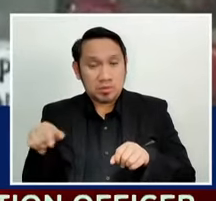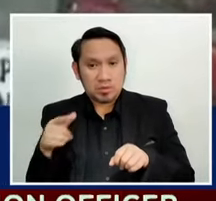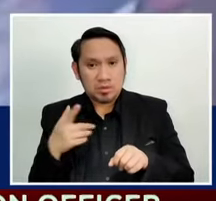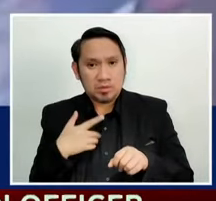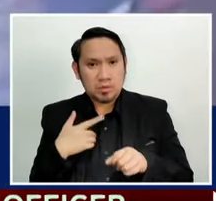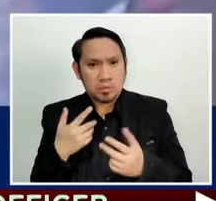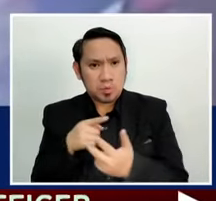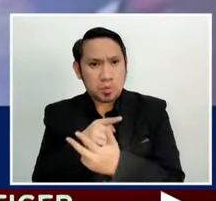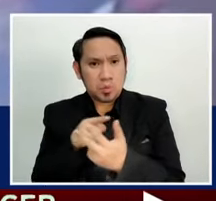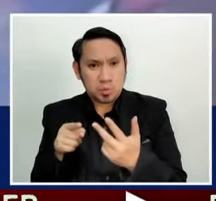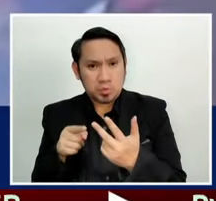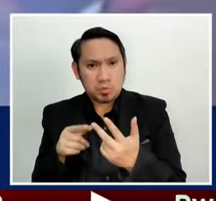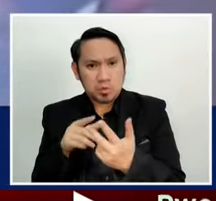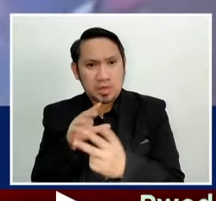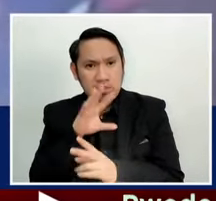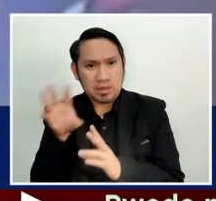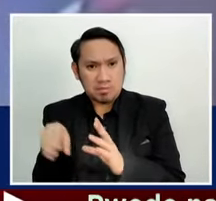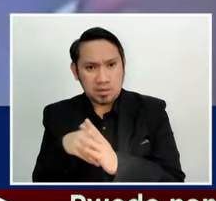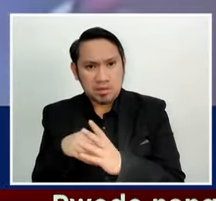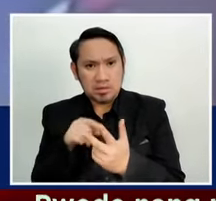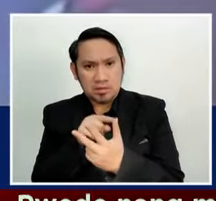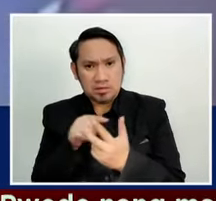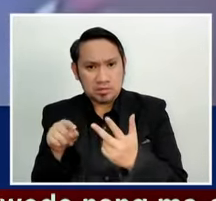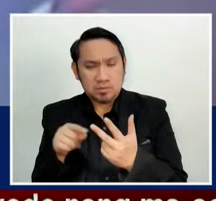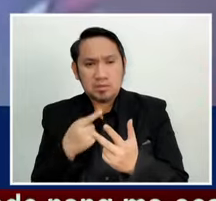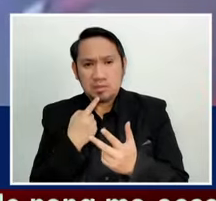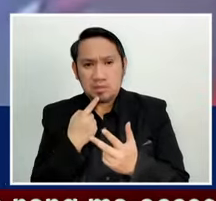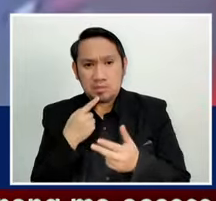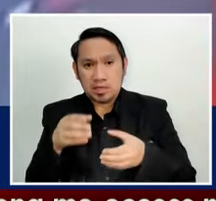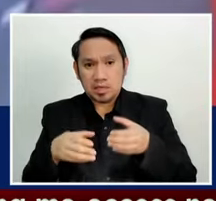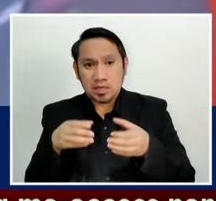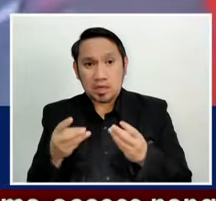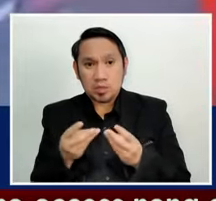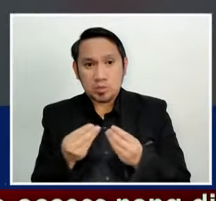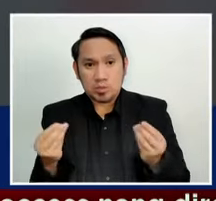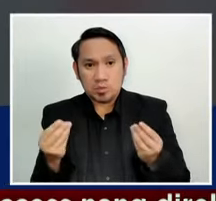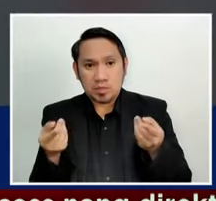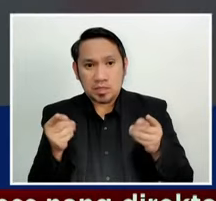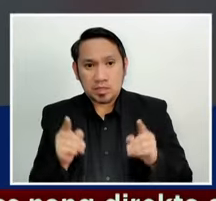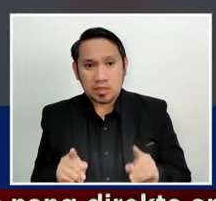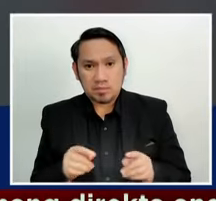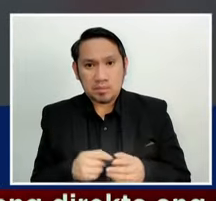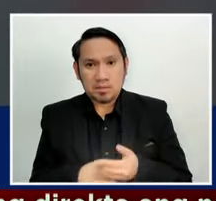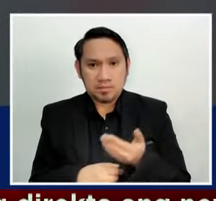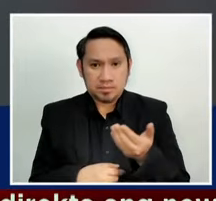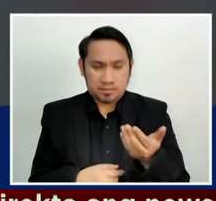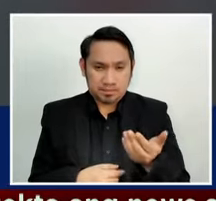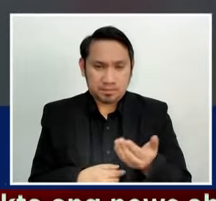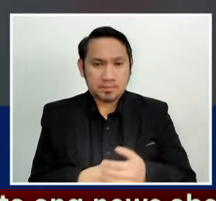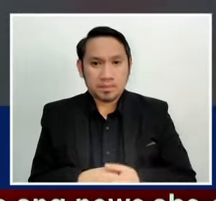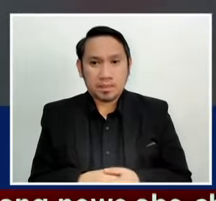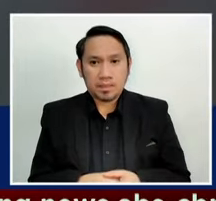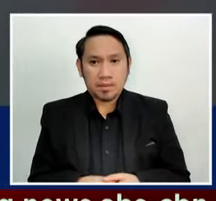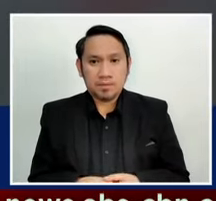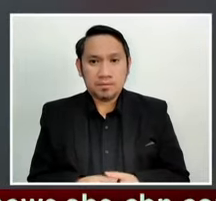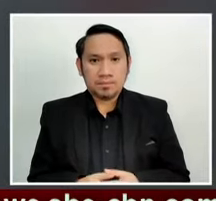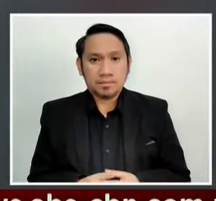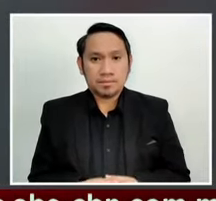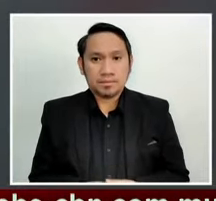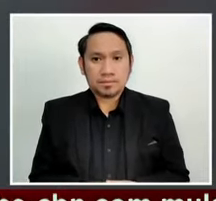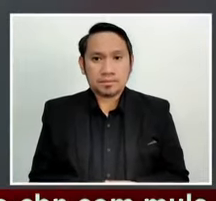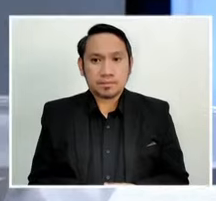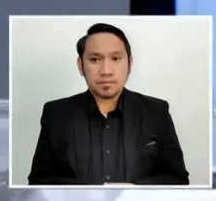ang tatlong suspect at idineklarang case solved na ang nangyaring krimen. Zian Ambrosio, ABS-CBN News.